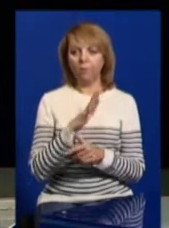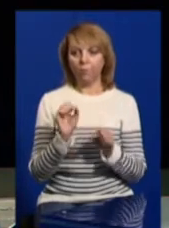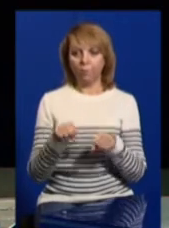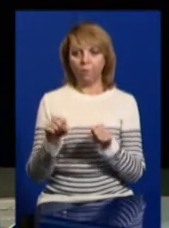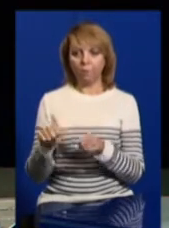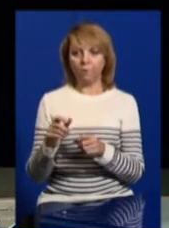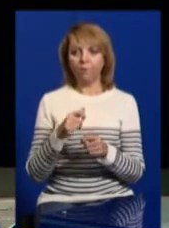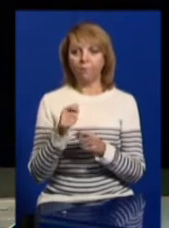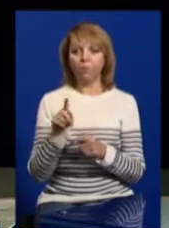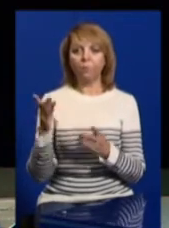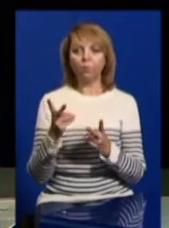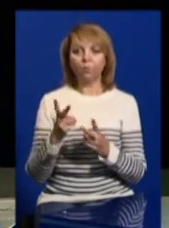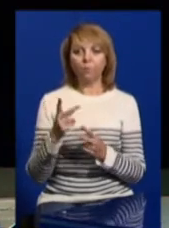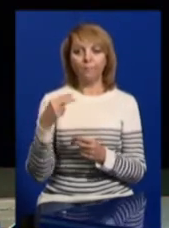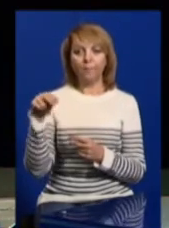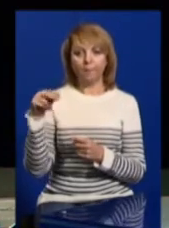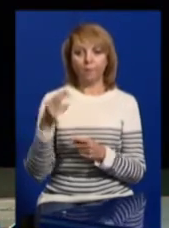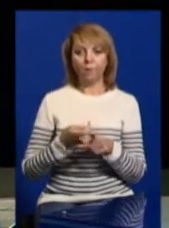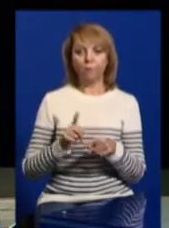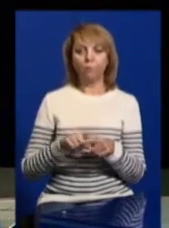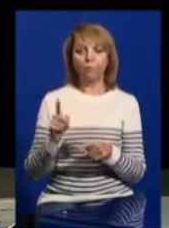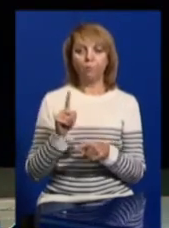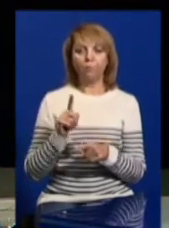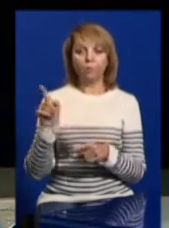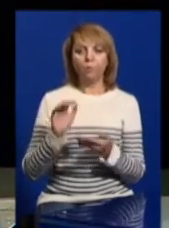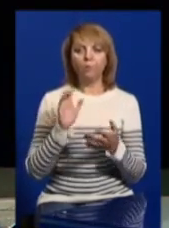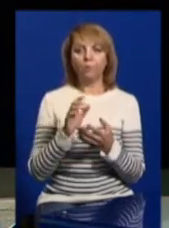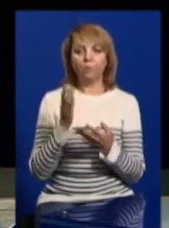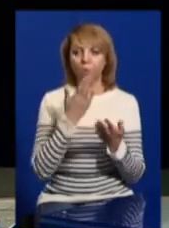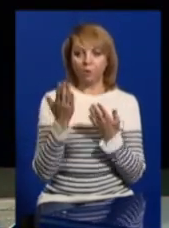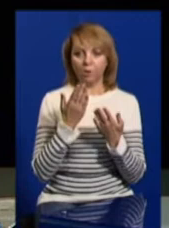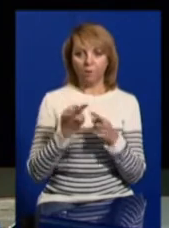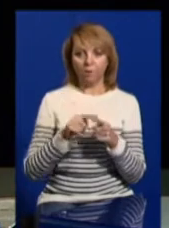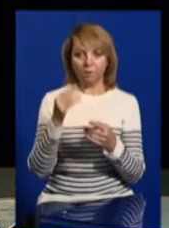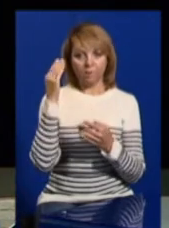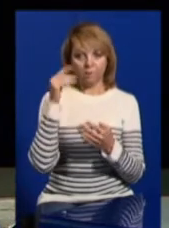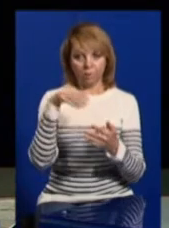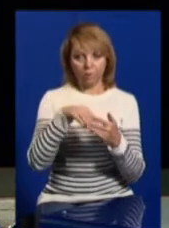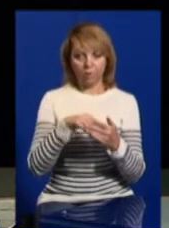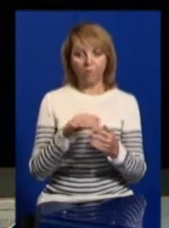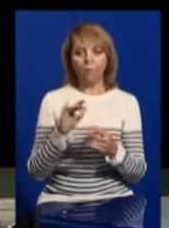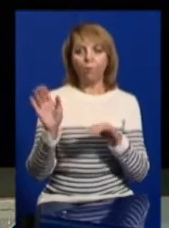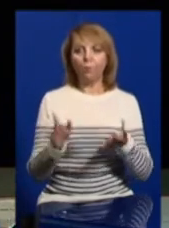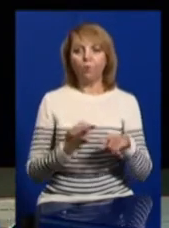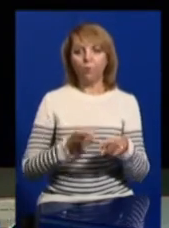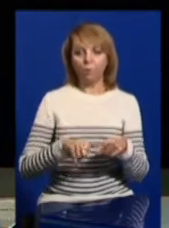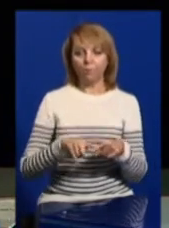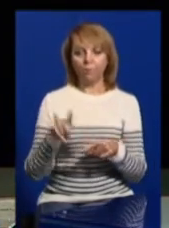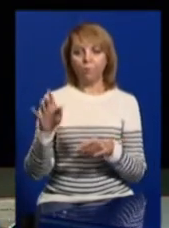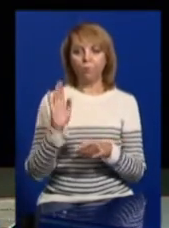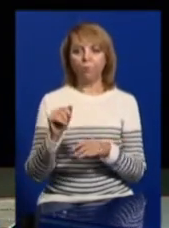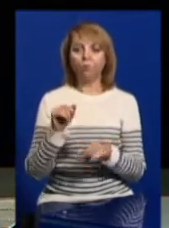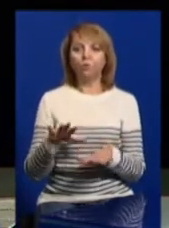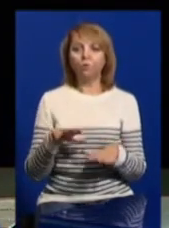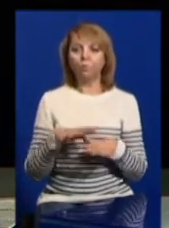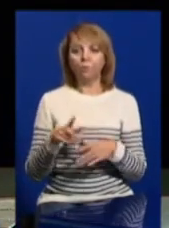Вони заявили, що їм треба перерва для того, аби вони ознайомилися з його змістом, і вже після того вони будуть, може, якісь